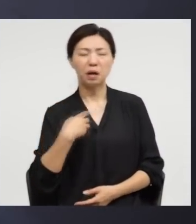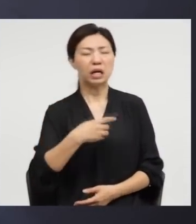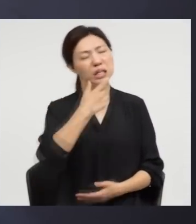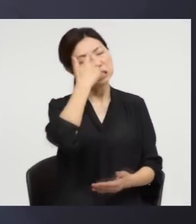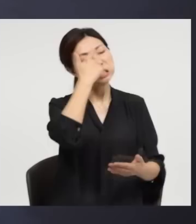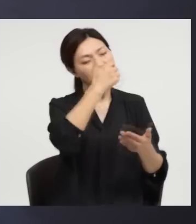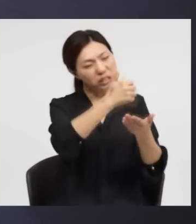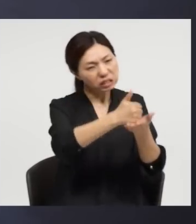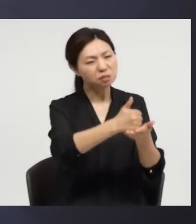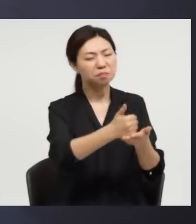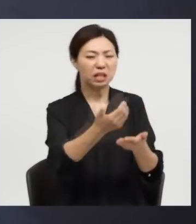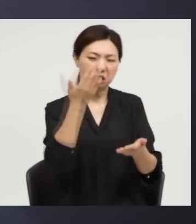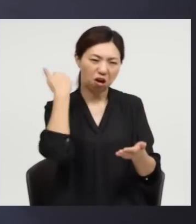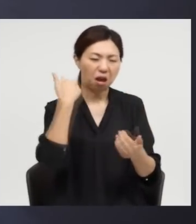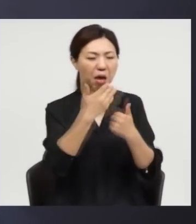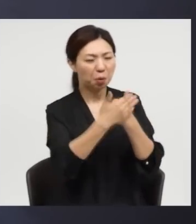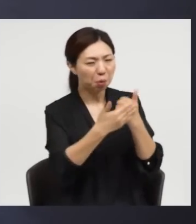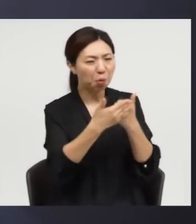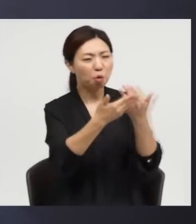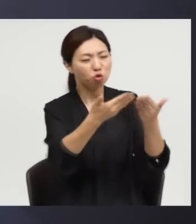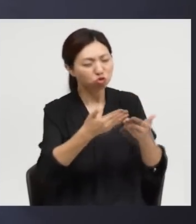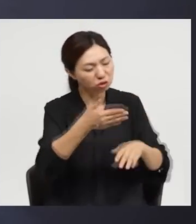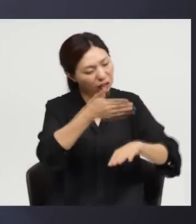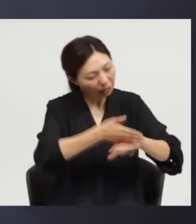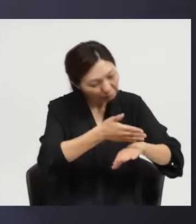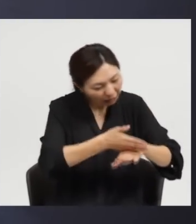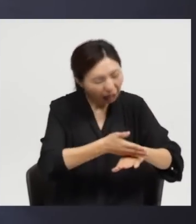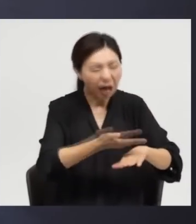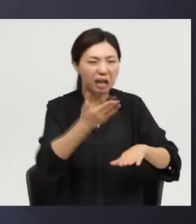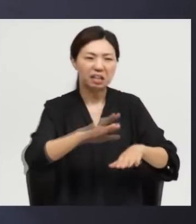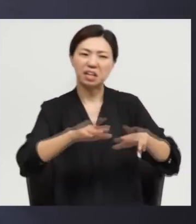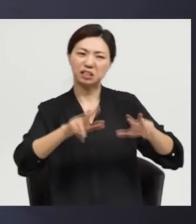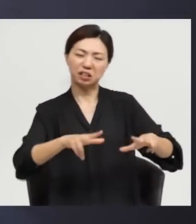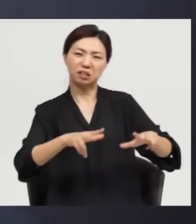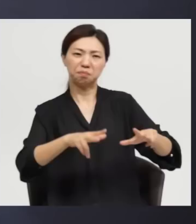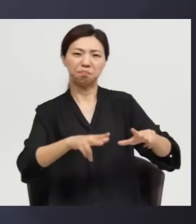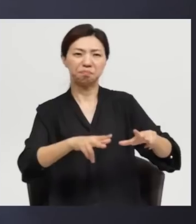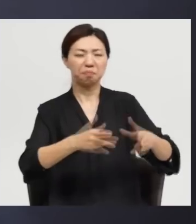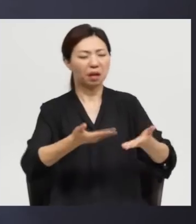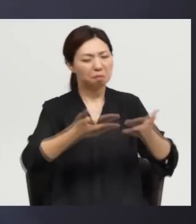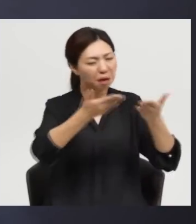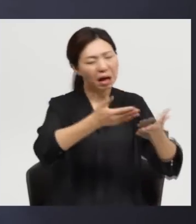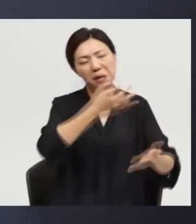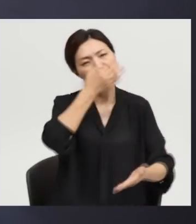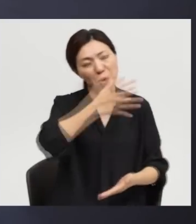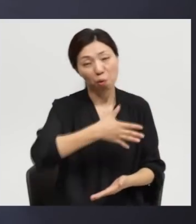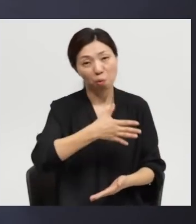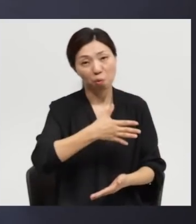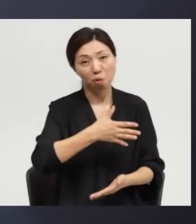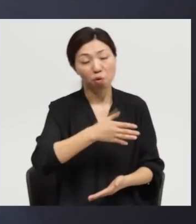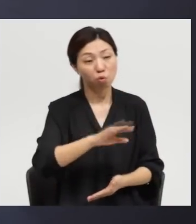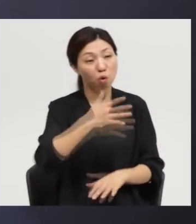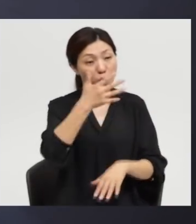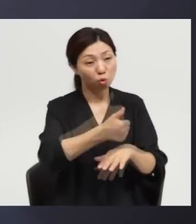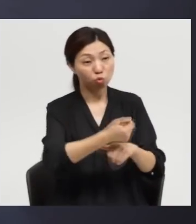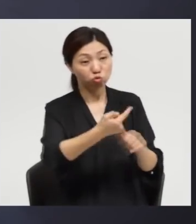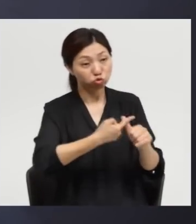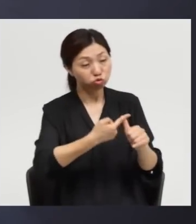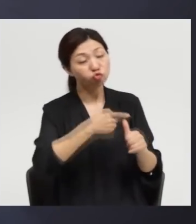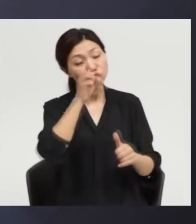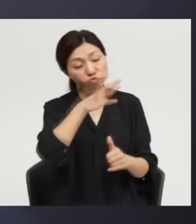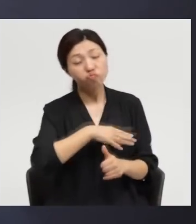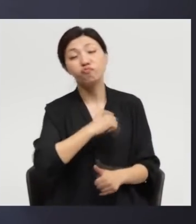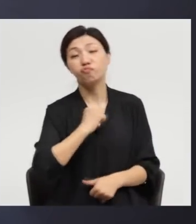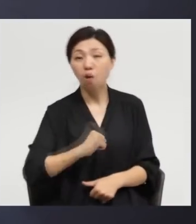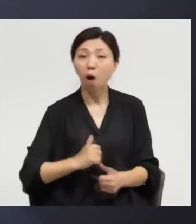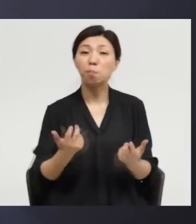스님 그동안에 늘 돌봐주셔서 감사합니다만은 이번에는 저는 불사에 참여하기가 어렵습니다. 이렇게 해서 욕을 좀 얻어먹으면